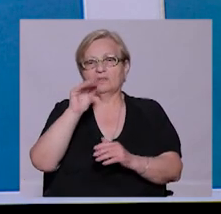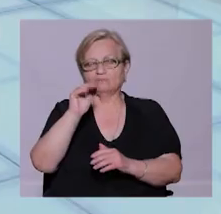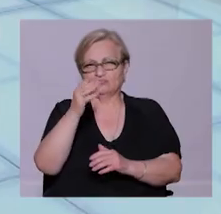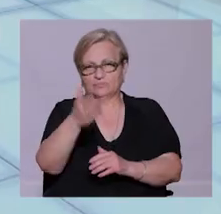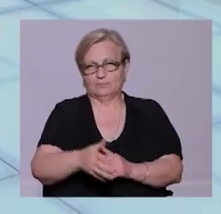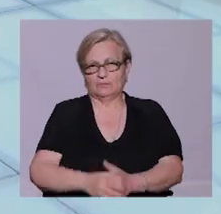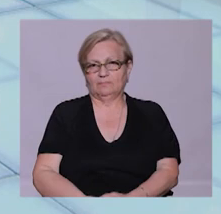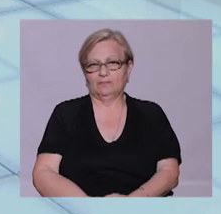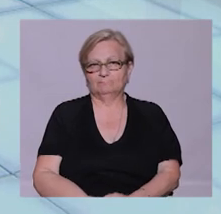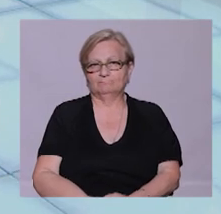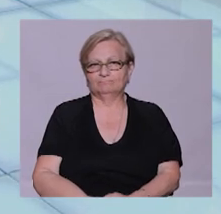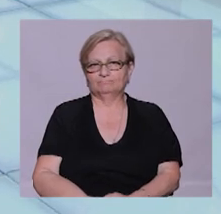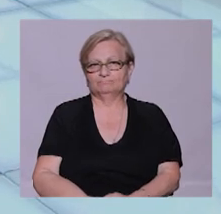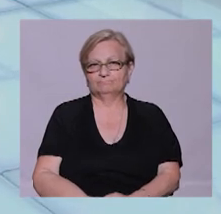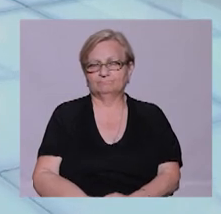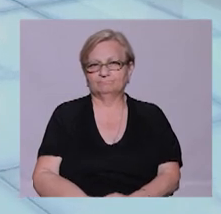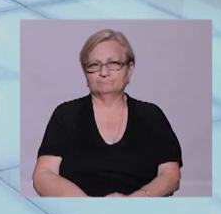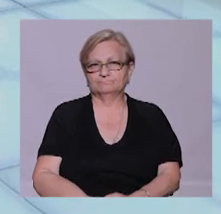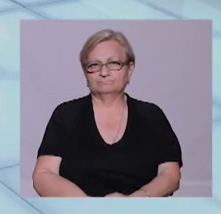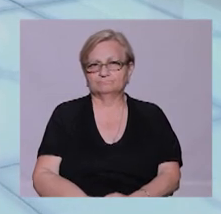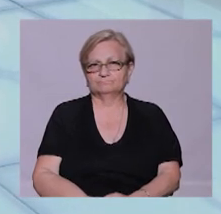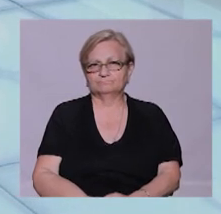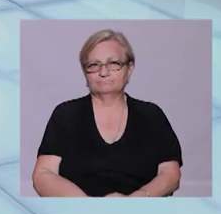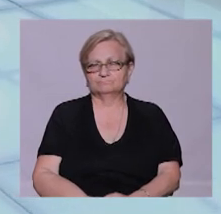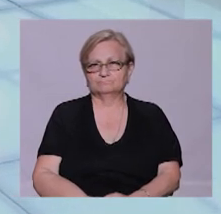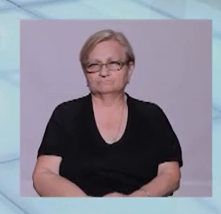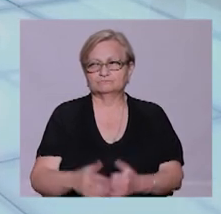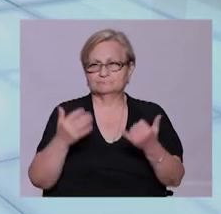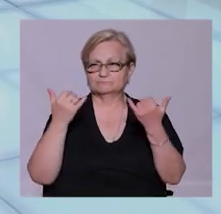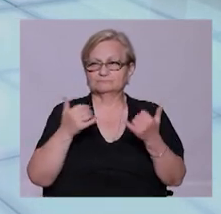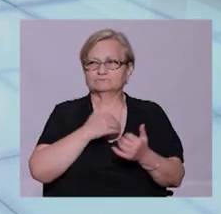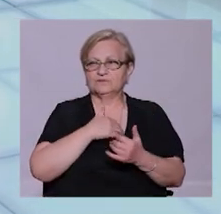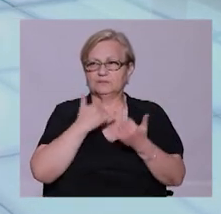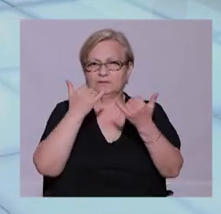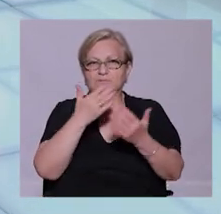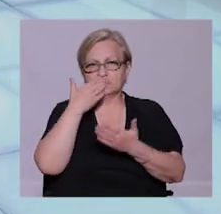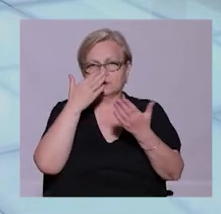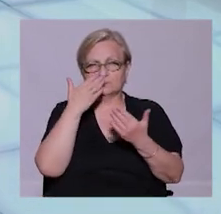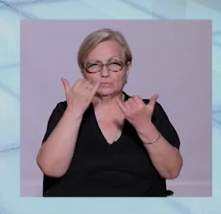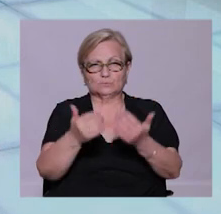დამშვიდობება. კარგით, დღეს მინდა ასევე წაგიკითხოთ